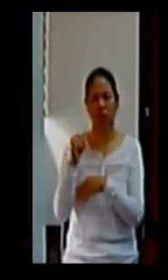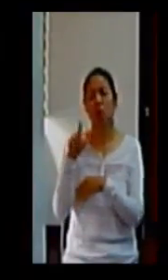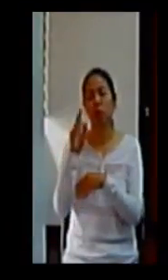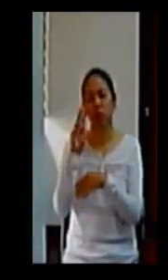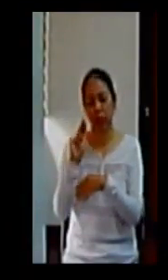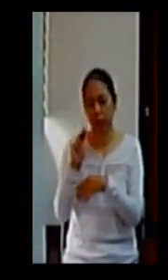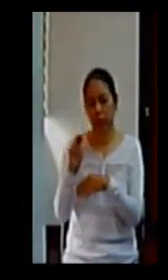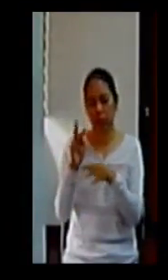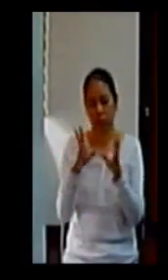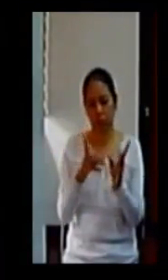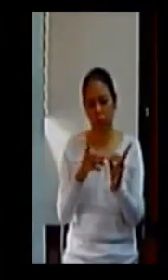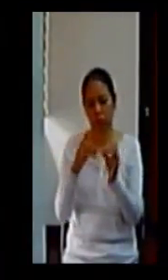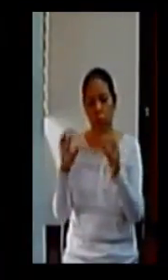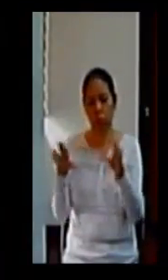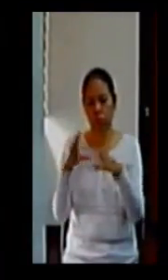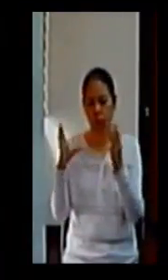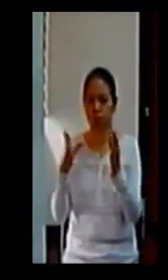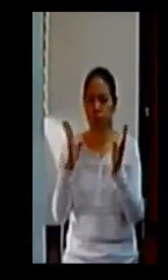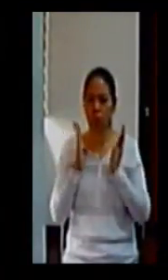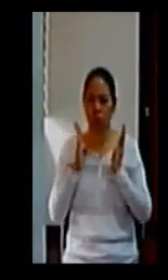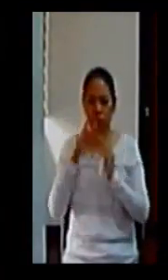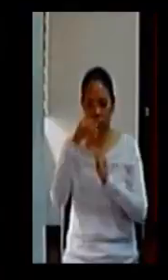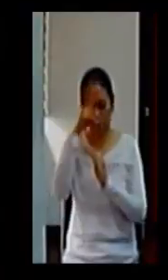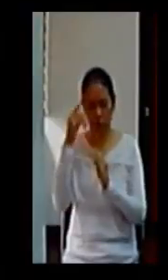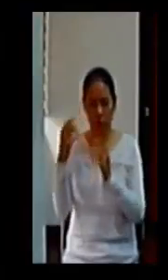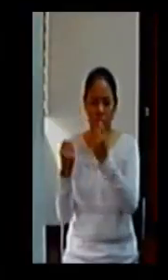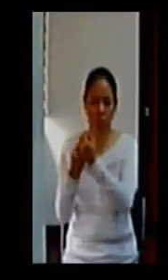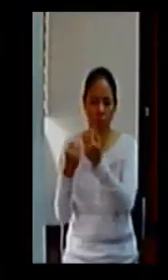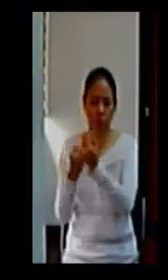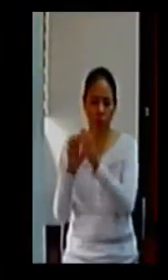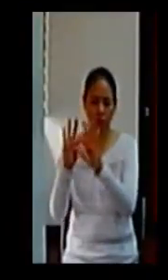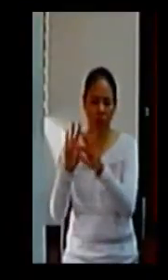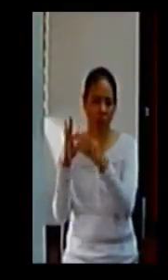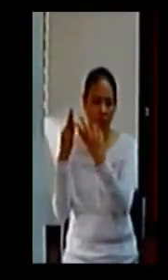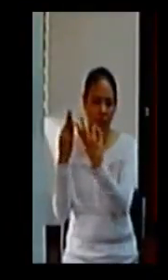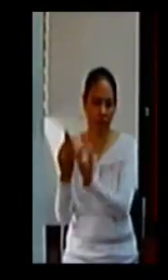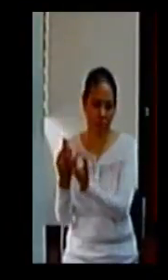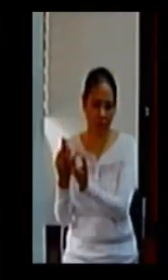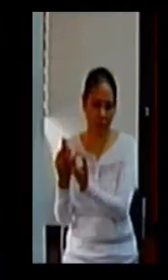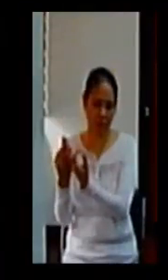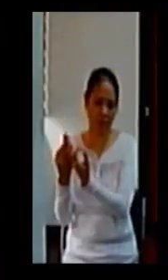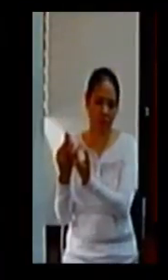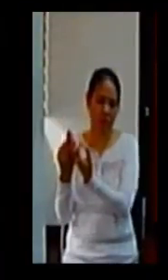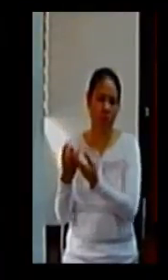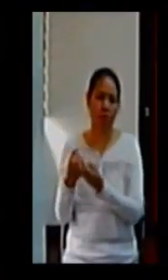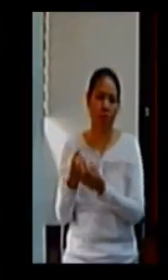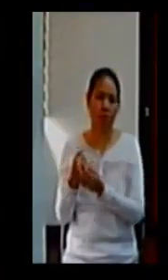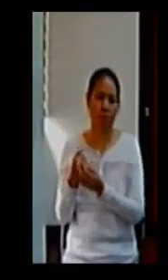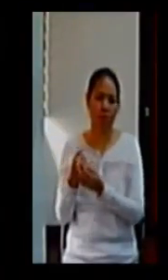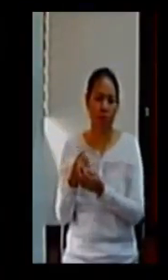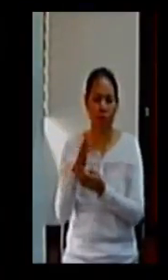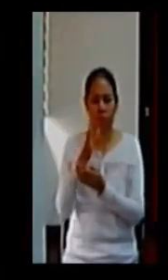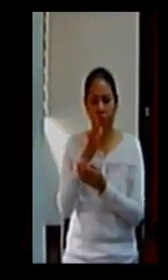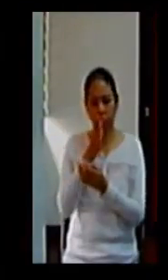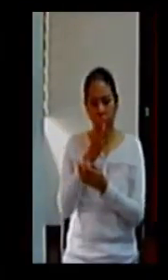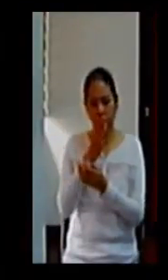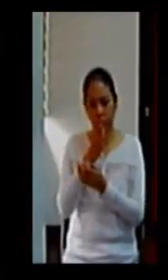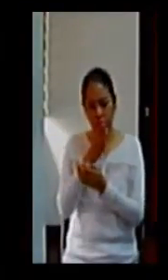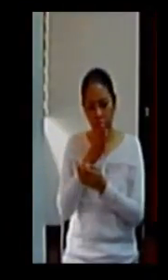at mapag-aral. Yung nanay ko naman po, umi-extra po siya sa pagtatrabaho sa gilid